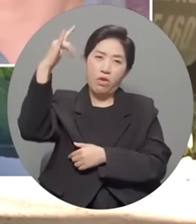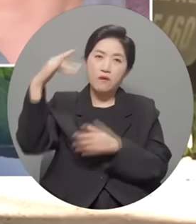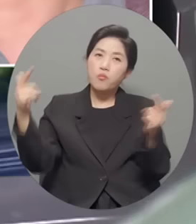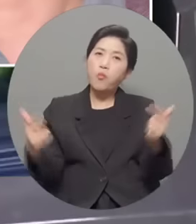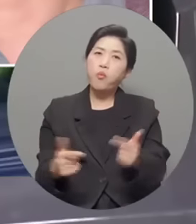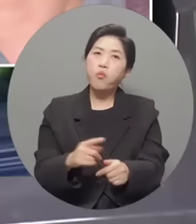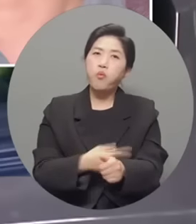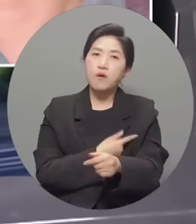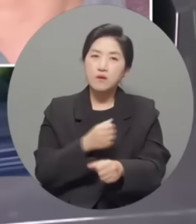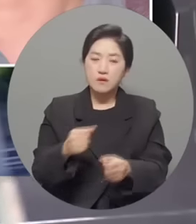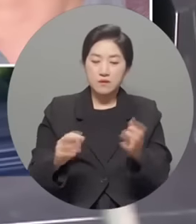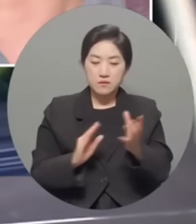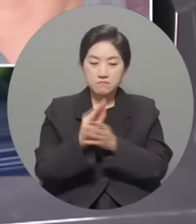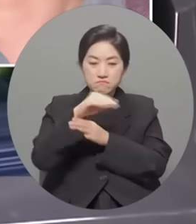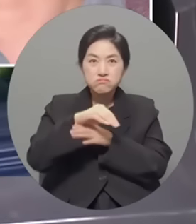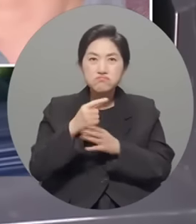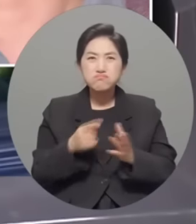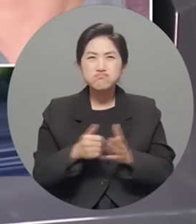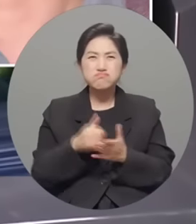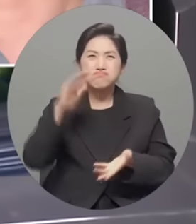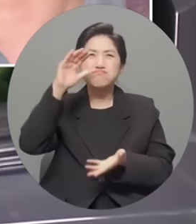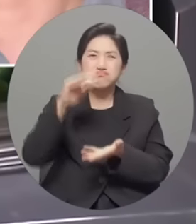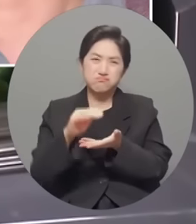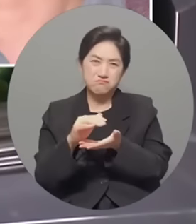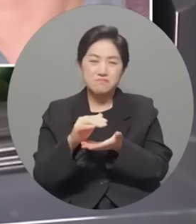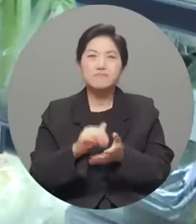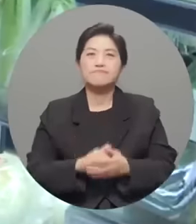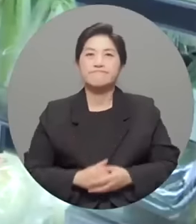되면은 생산량이 현저하게 떨어집니다.